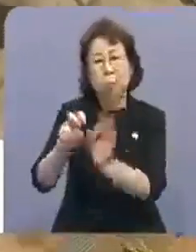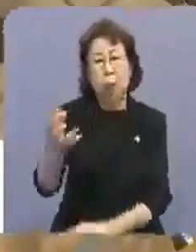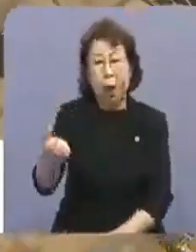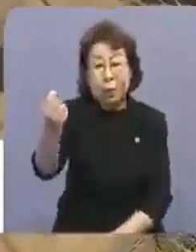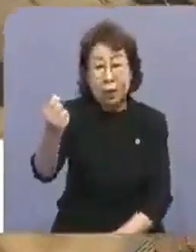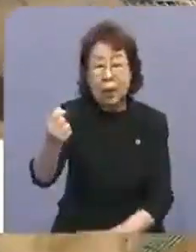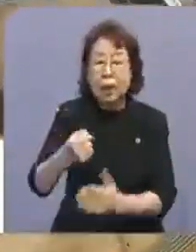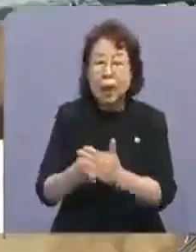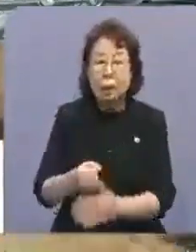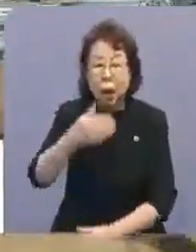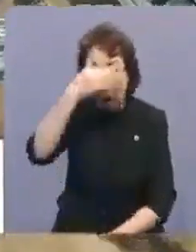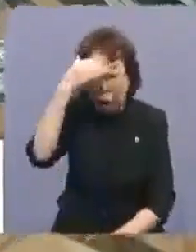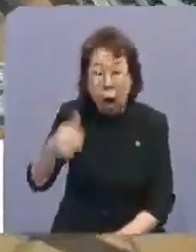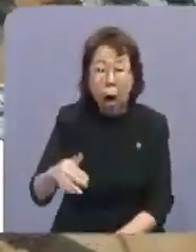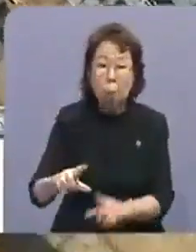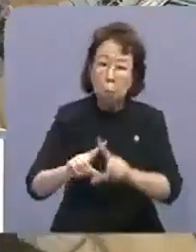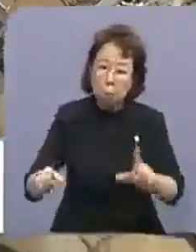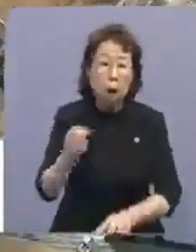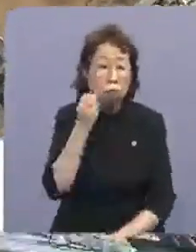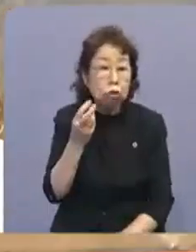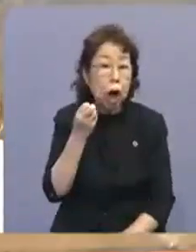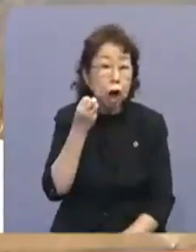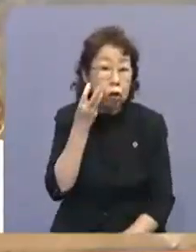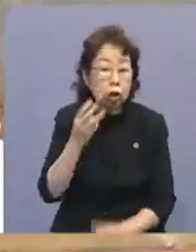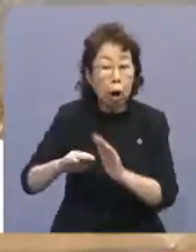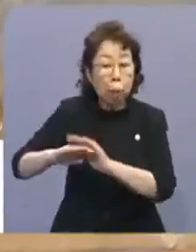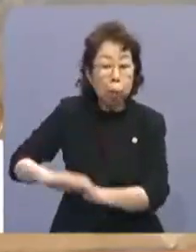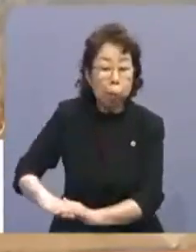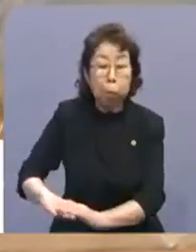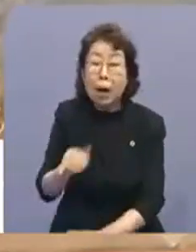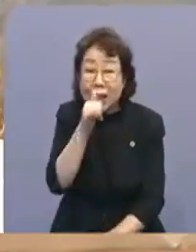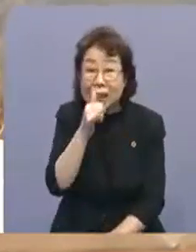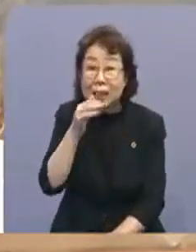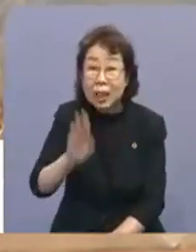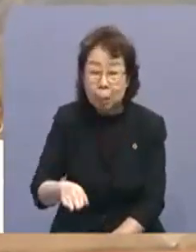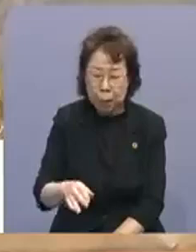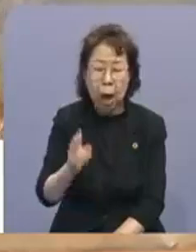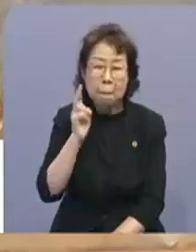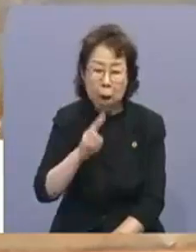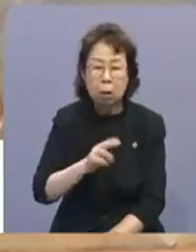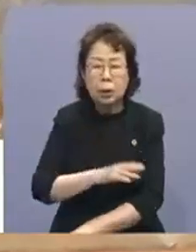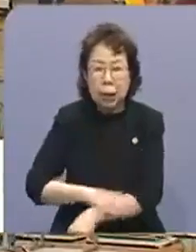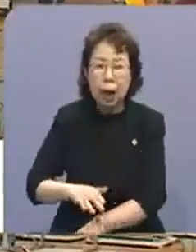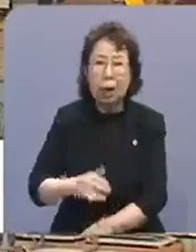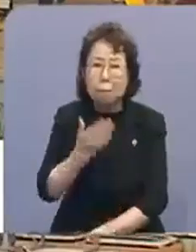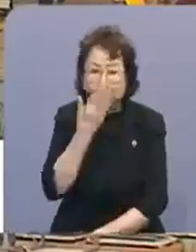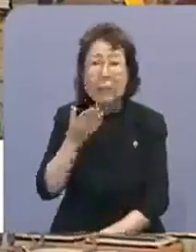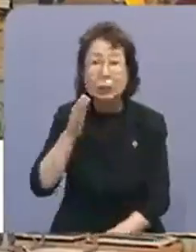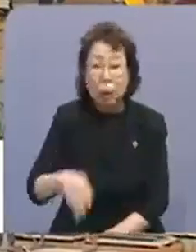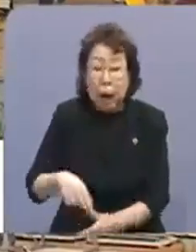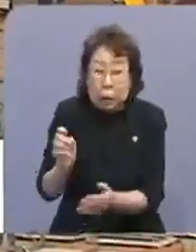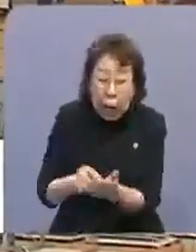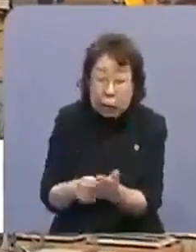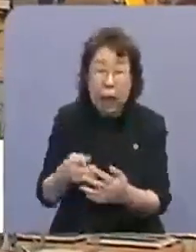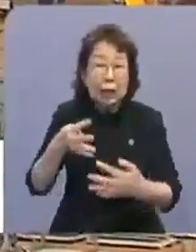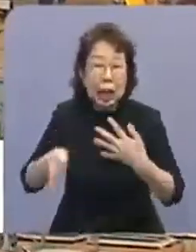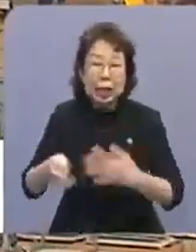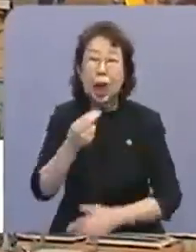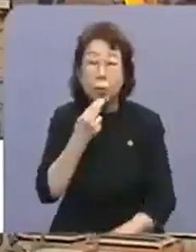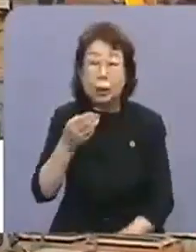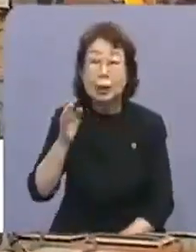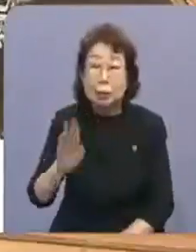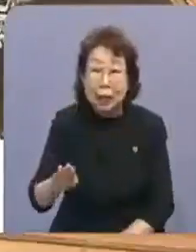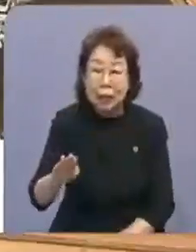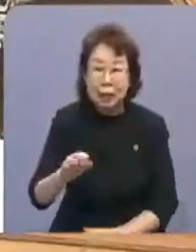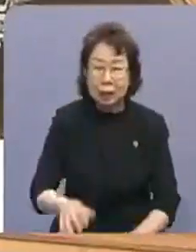조선업계는 다행히 평균 두세 달치 작업량의 선박용 철판인 후판을 확보하기 때문에 당장 차질이 생기지는